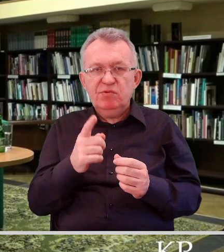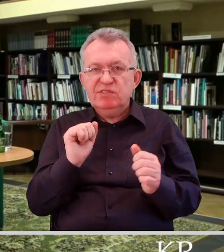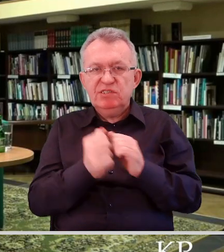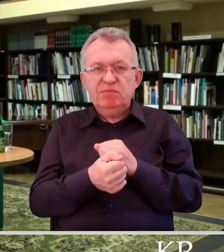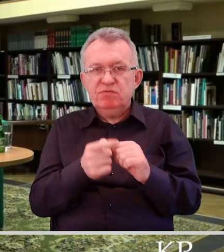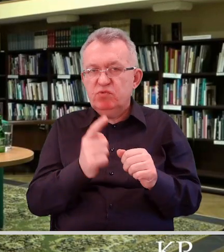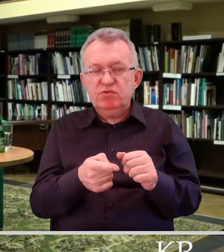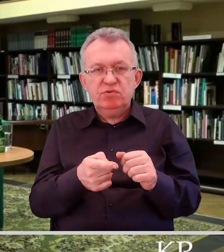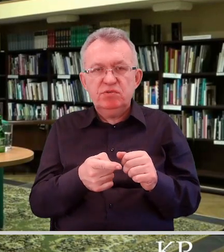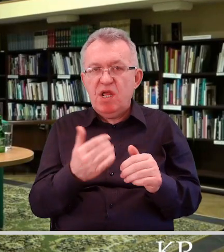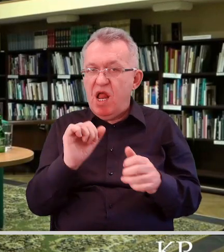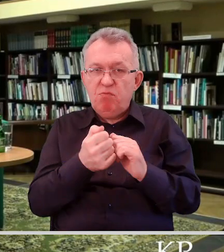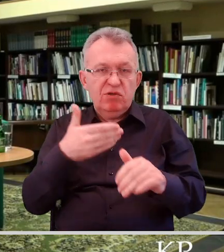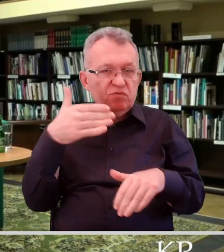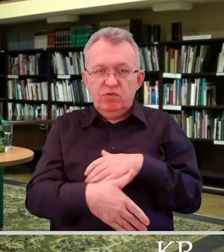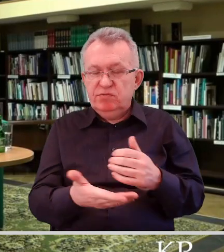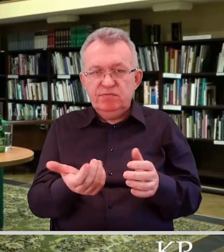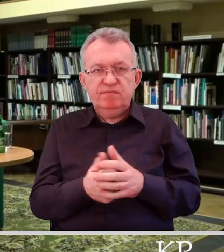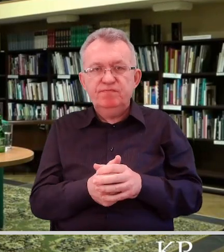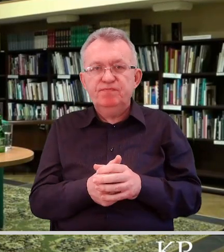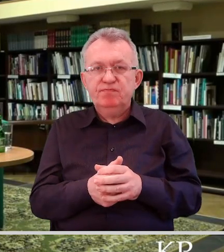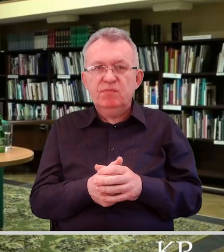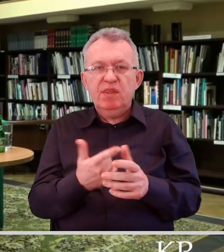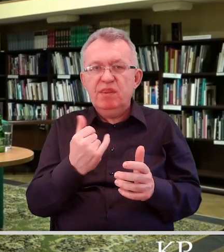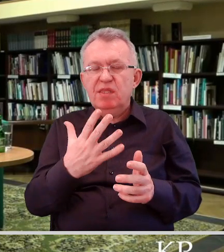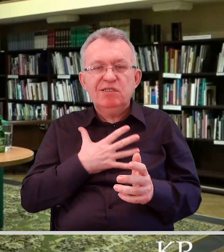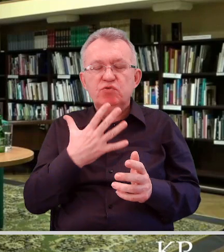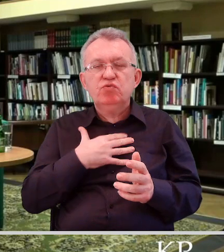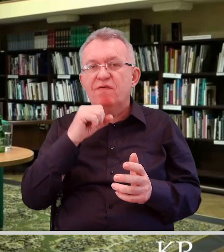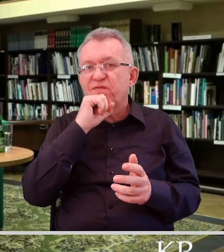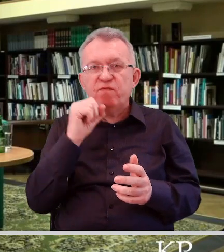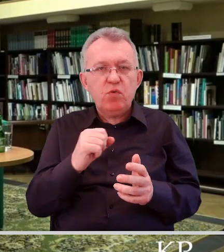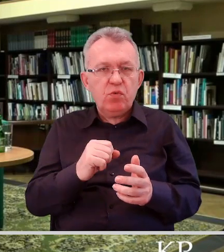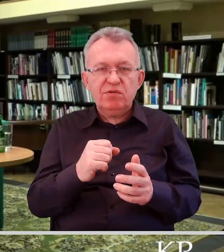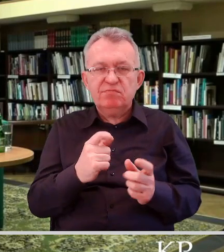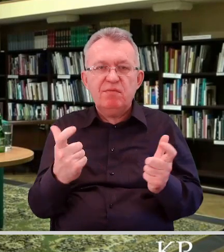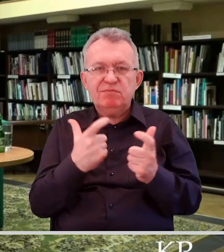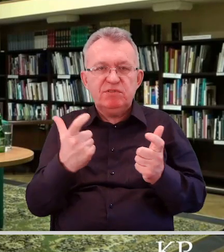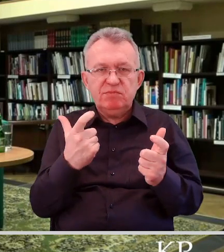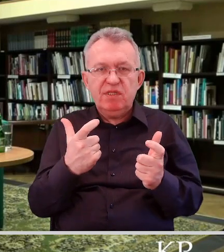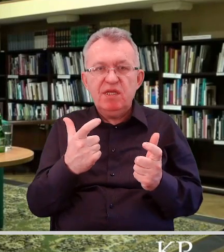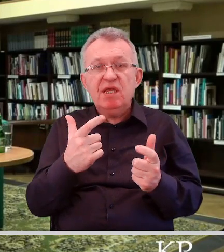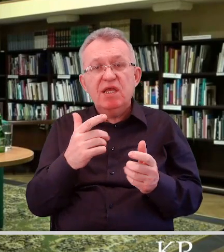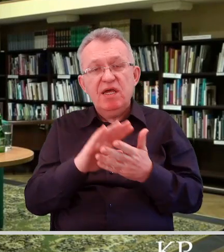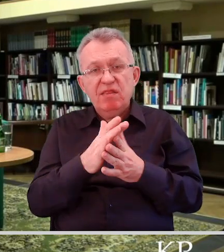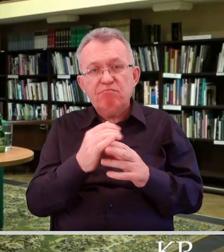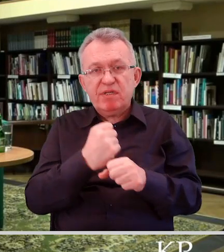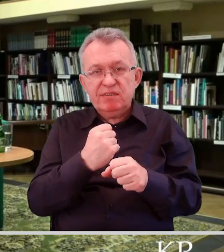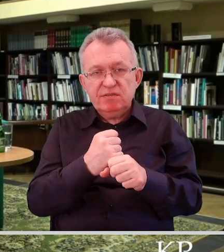zmodyfikować co najmniej, jak nie skończyć. Także ja nie czuję w ogóle takiego zagrożenia. Wiem, że rynek pracy